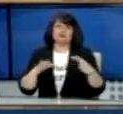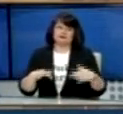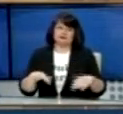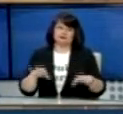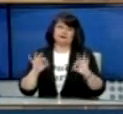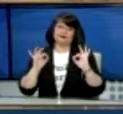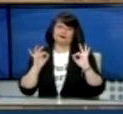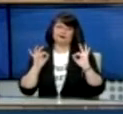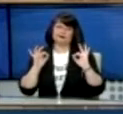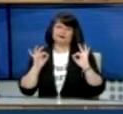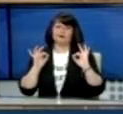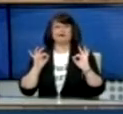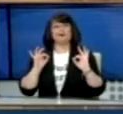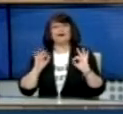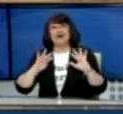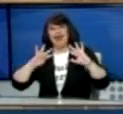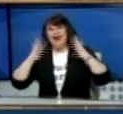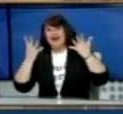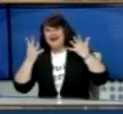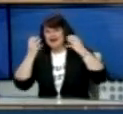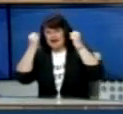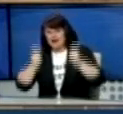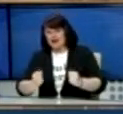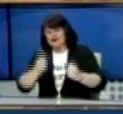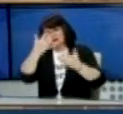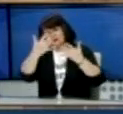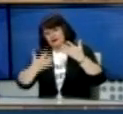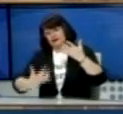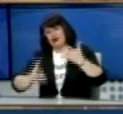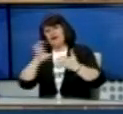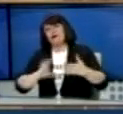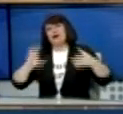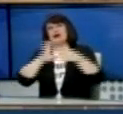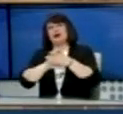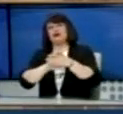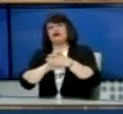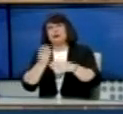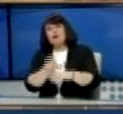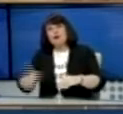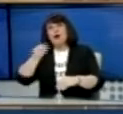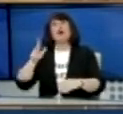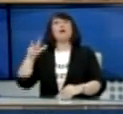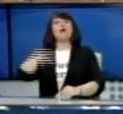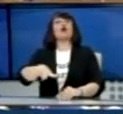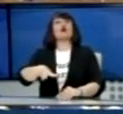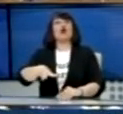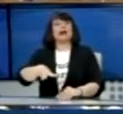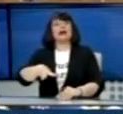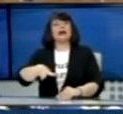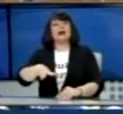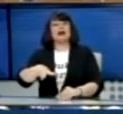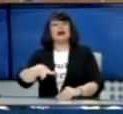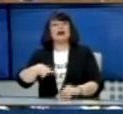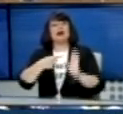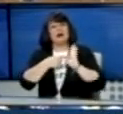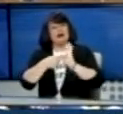θα γίνει, γιατί η τέταρτη δόση προς το παρόν φαίνεται να είναι προαιρετική, έτσι όπως έχει. Είναι προαιρετική. Εγώ προσωπικά την